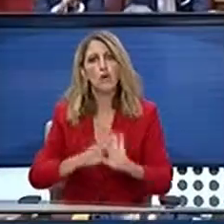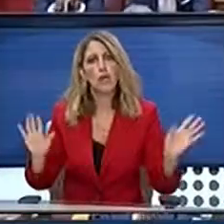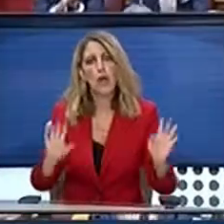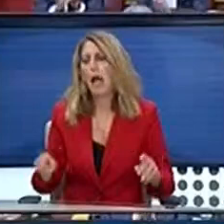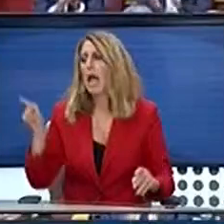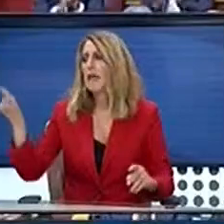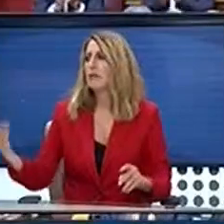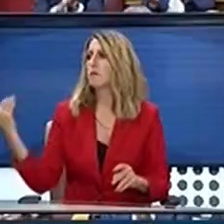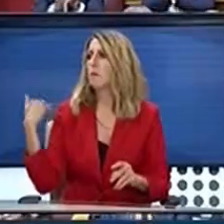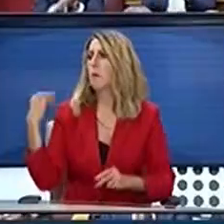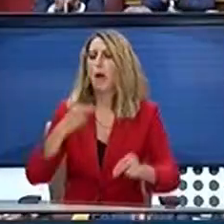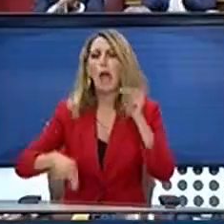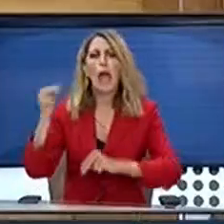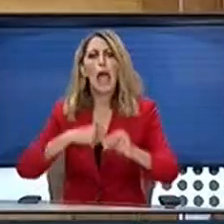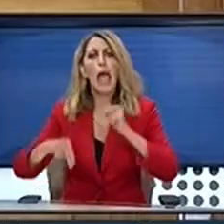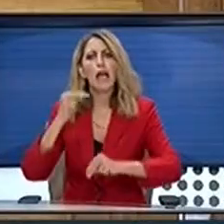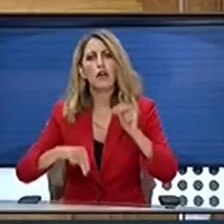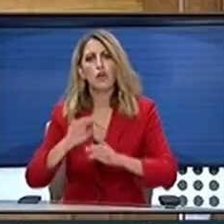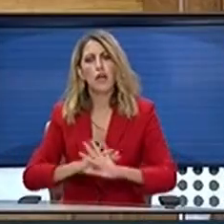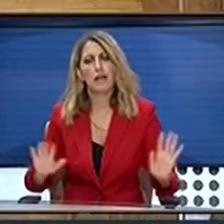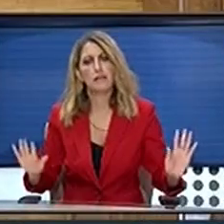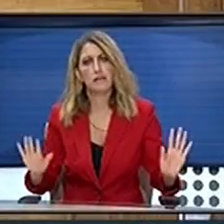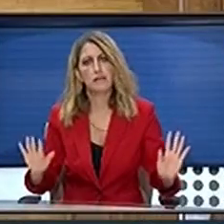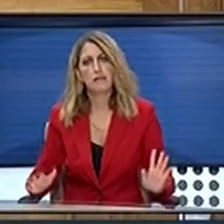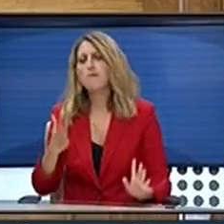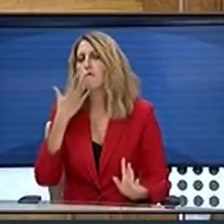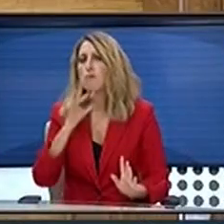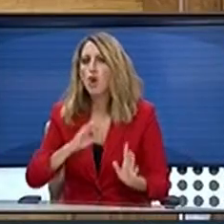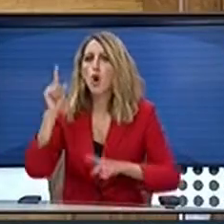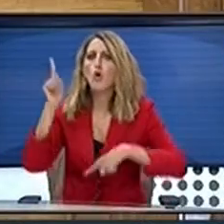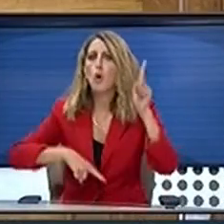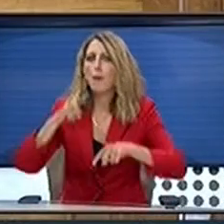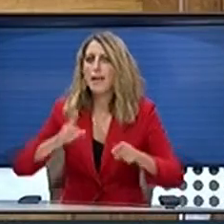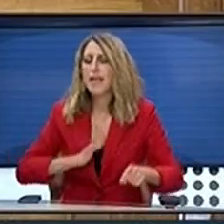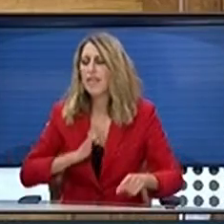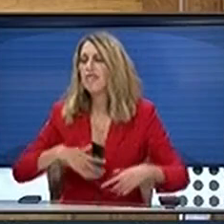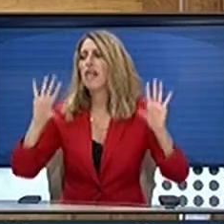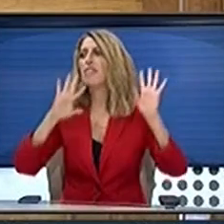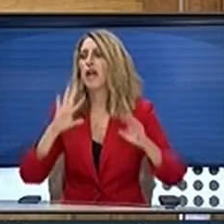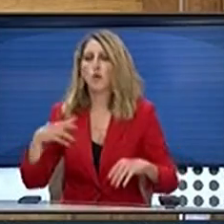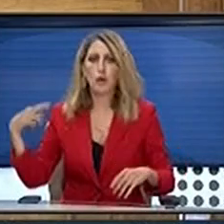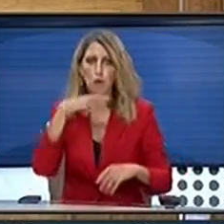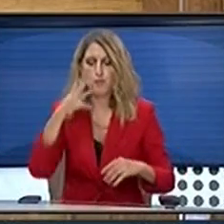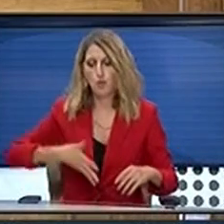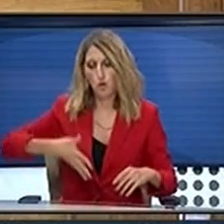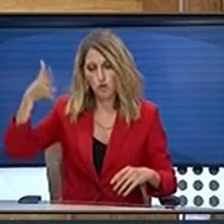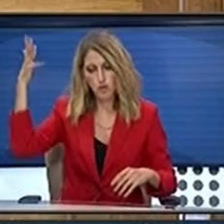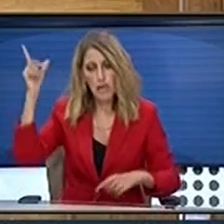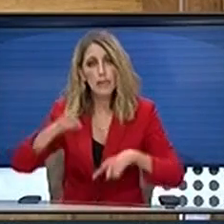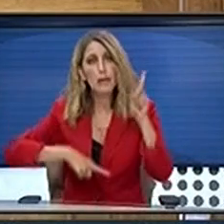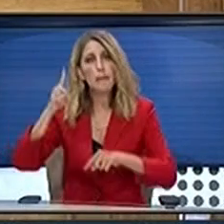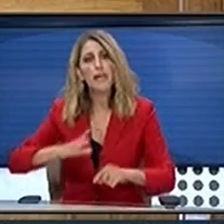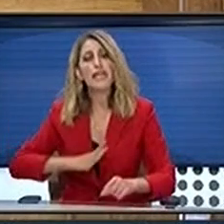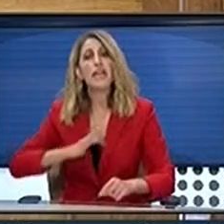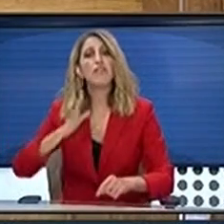το χατήρι αυτών οι οποίοι δεν θέλουν το Μητσοτάκη και τη Νέα Δημοκρατία σε κυβέρνηση και μας το έχουν πει και δημόσια το κάτω-κάτω